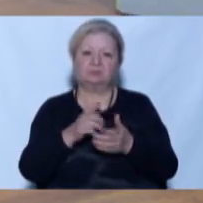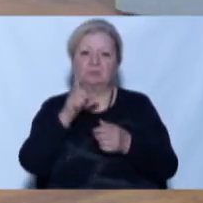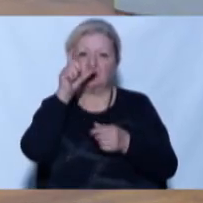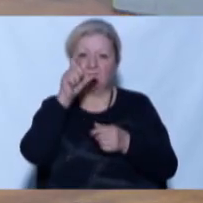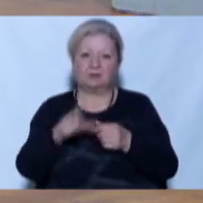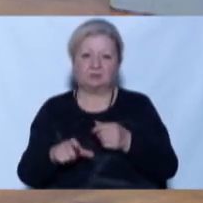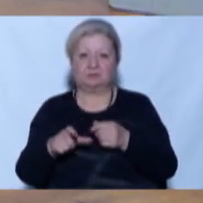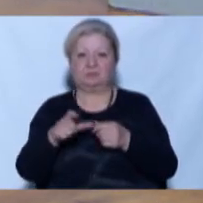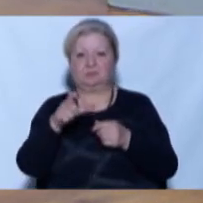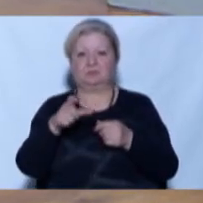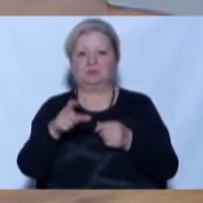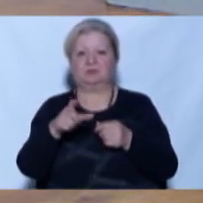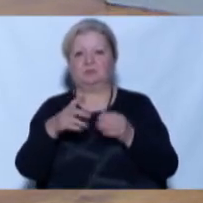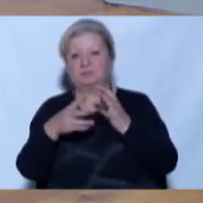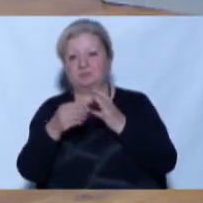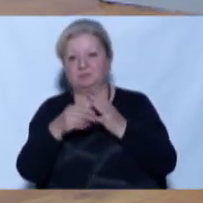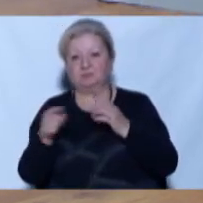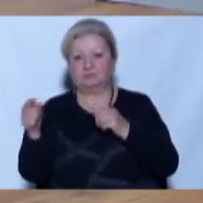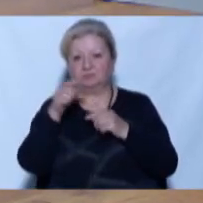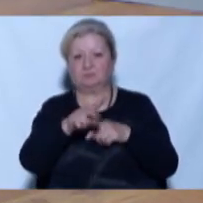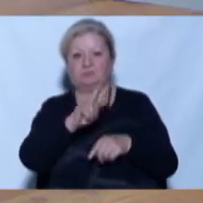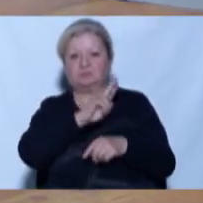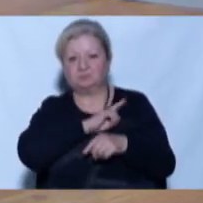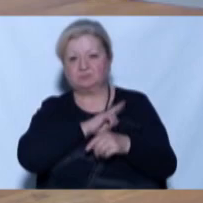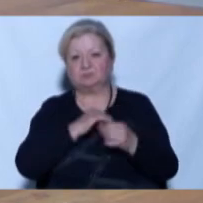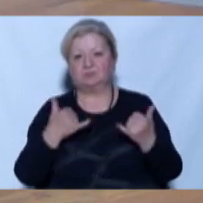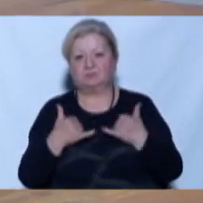ადამიანის მიწისადმი სიყვარულს, მოწიწებასა და